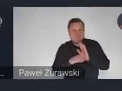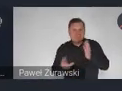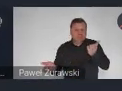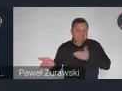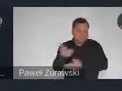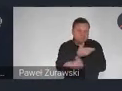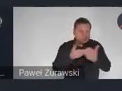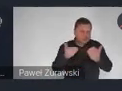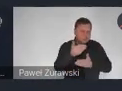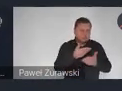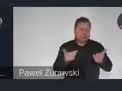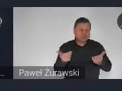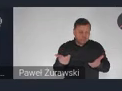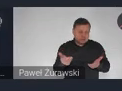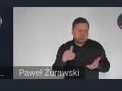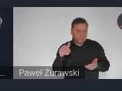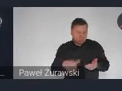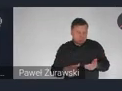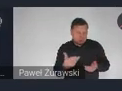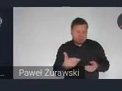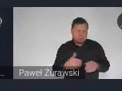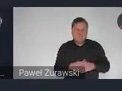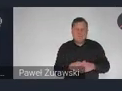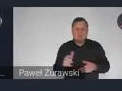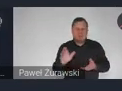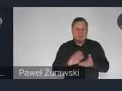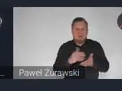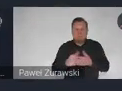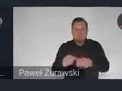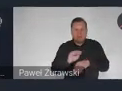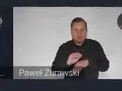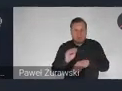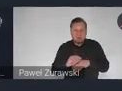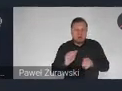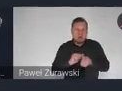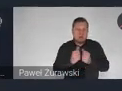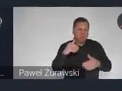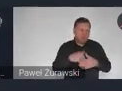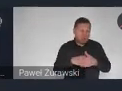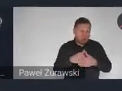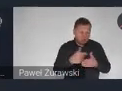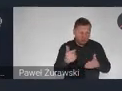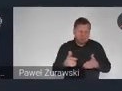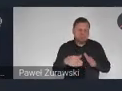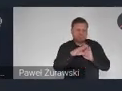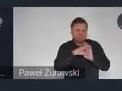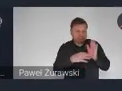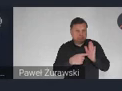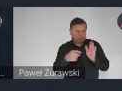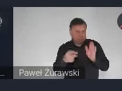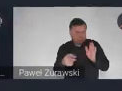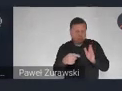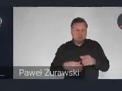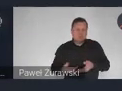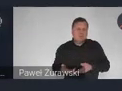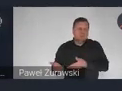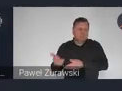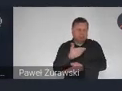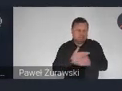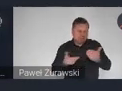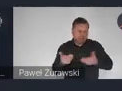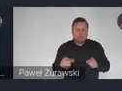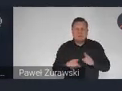tych kwestii dydaktycznych czy wychowawczych zarówno w odniesieniu do słuchaczy